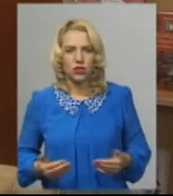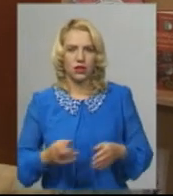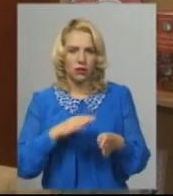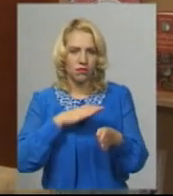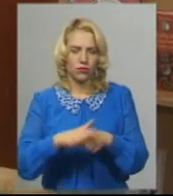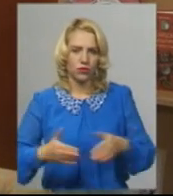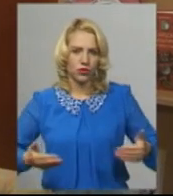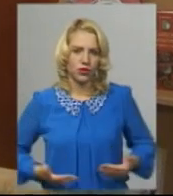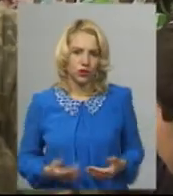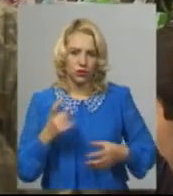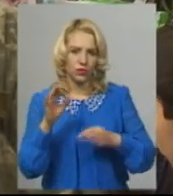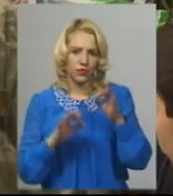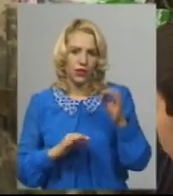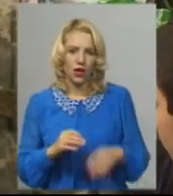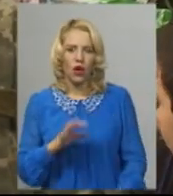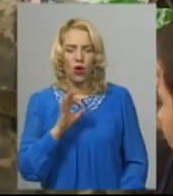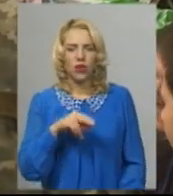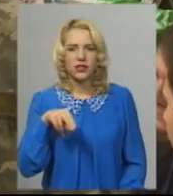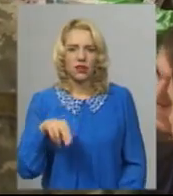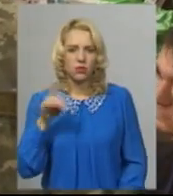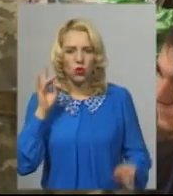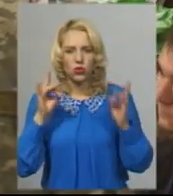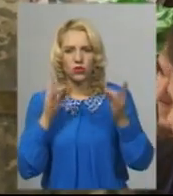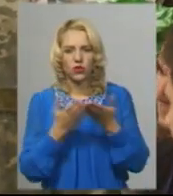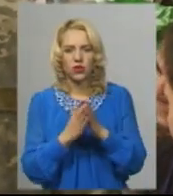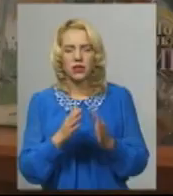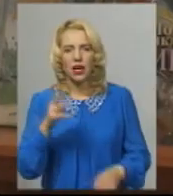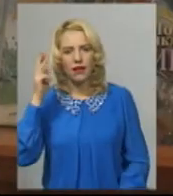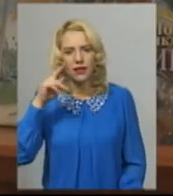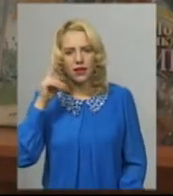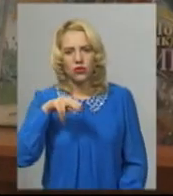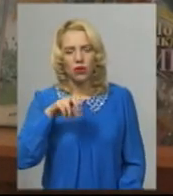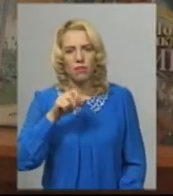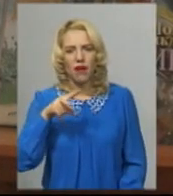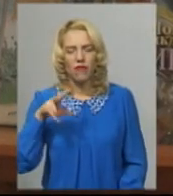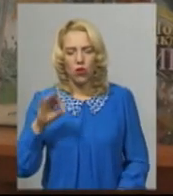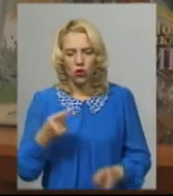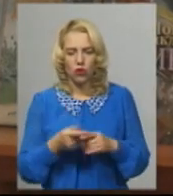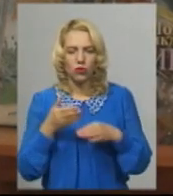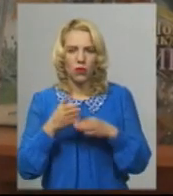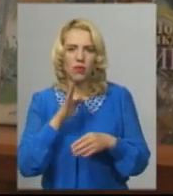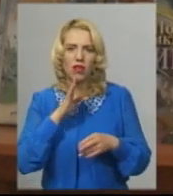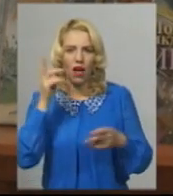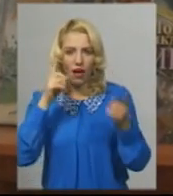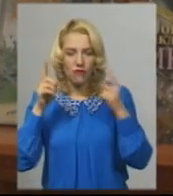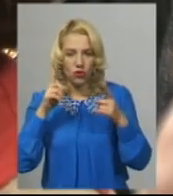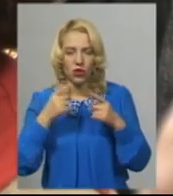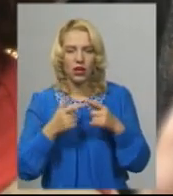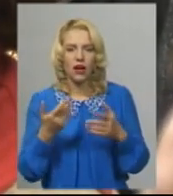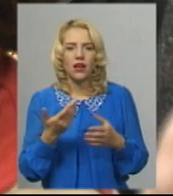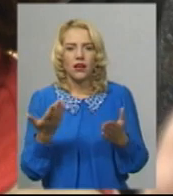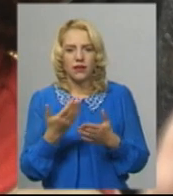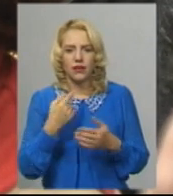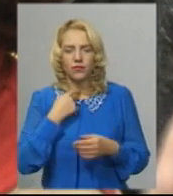як особистості, як люди. Олександр Петрук озвучив в книзі «Дядька Павла». Каже, вжитись в роль допомогла авторка книги Оксана Радушинська. З героєм